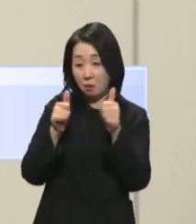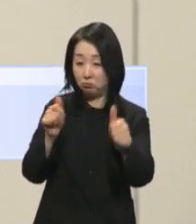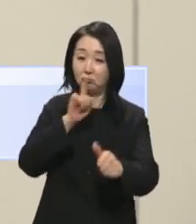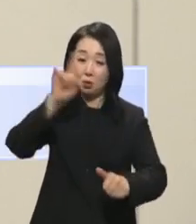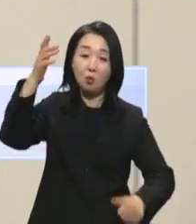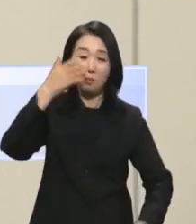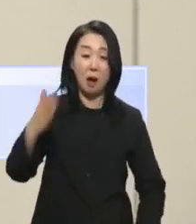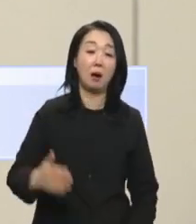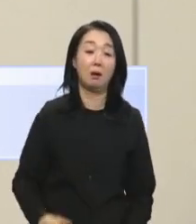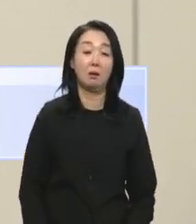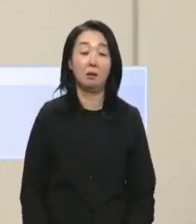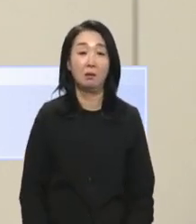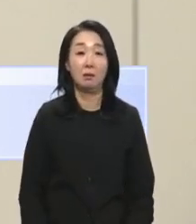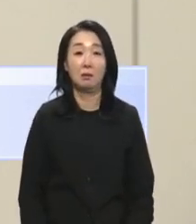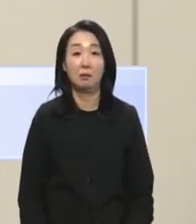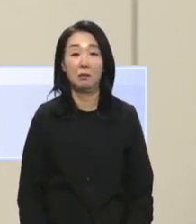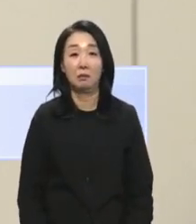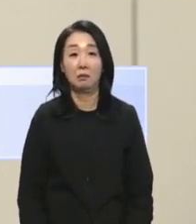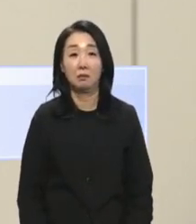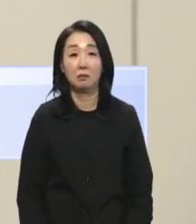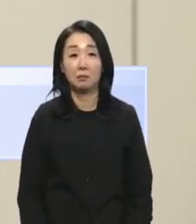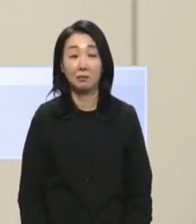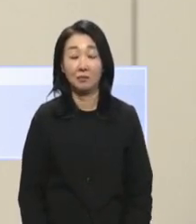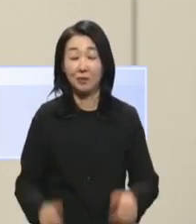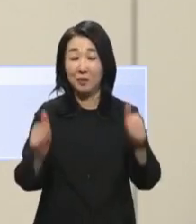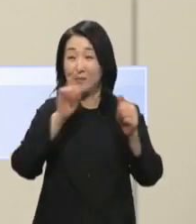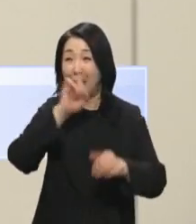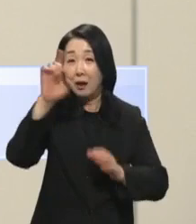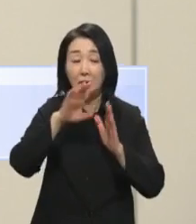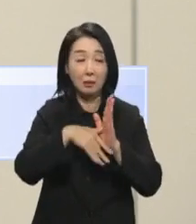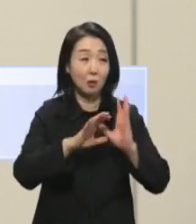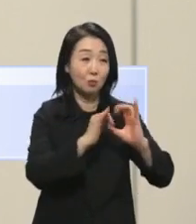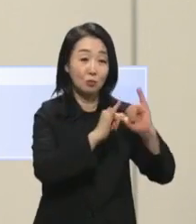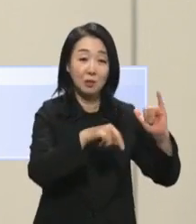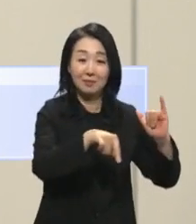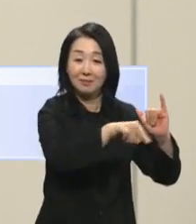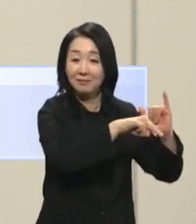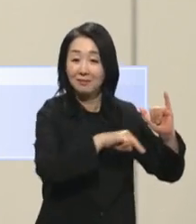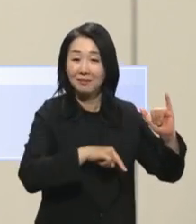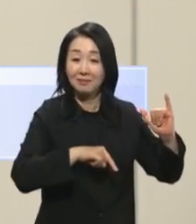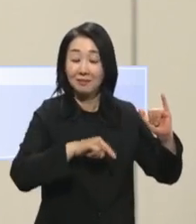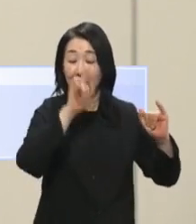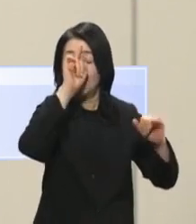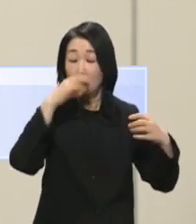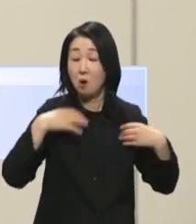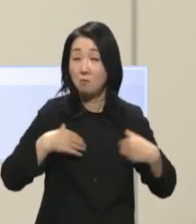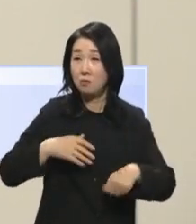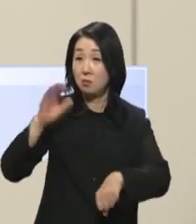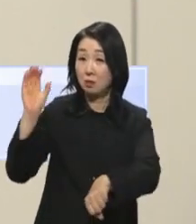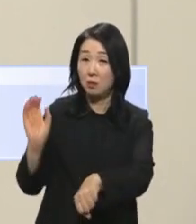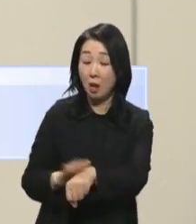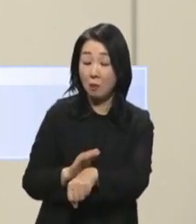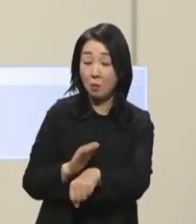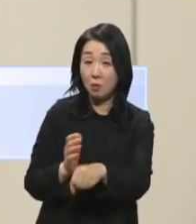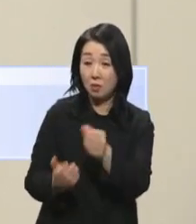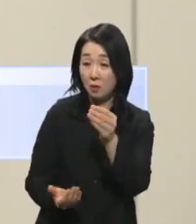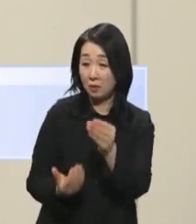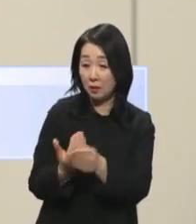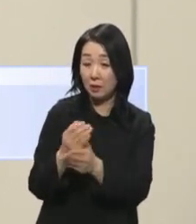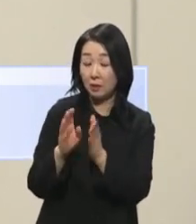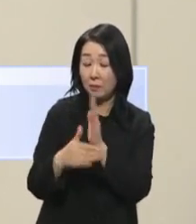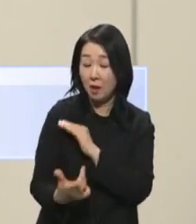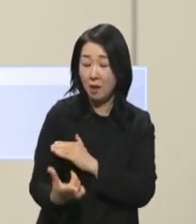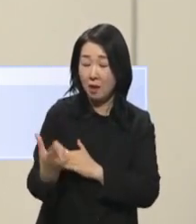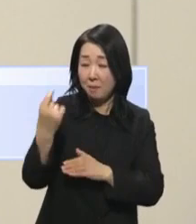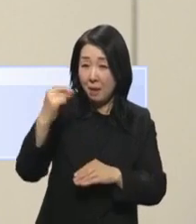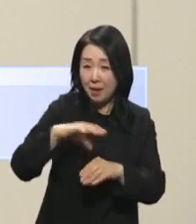되는 거죠 그렇기 때문에 물론 이제 그 소송을 하려고 그면 국민들께서 이제 정부의 과실 또는 사태가 벌어졌을 때 그걸 조기에